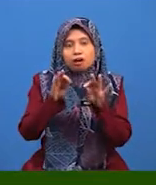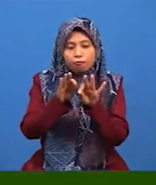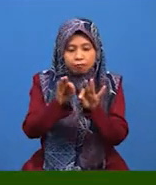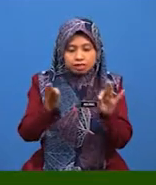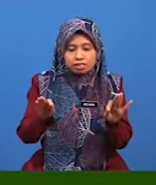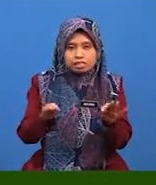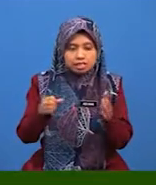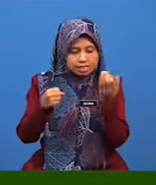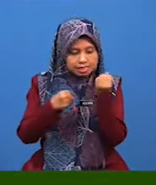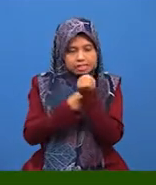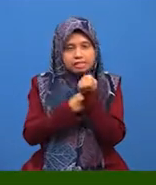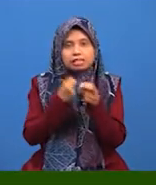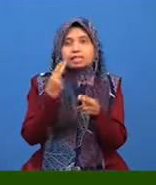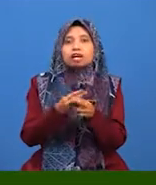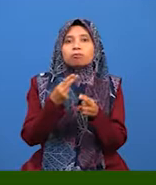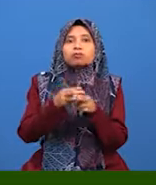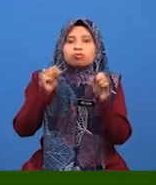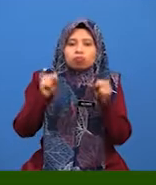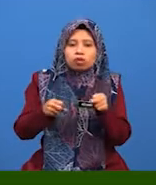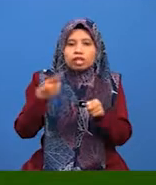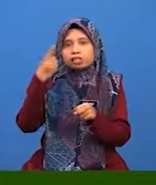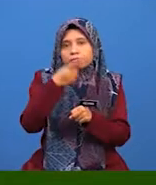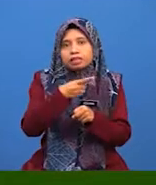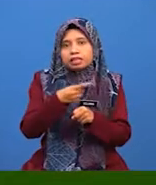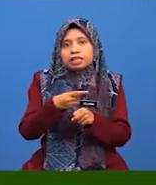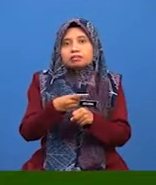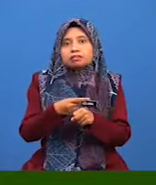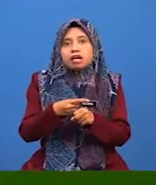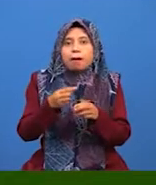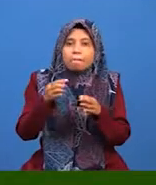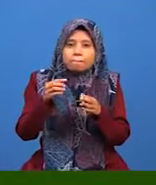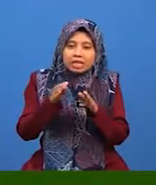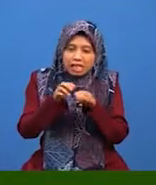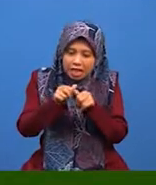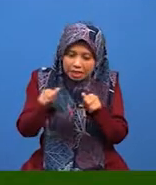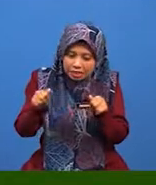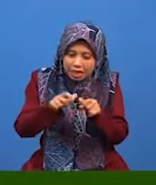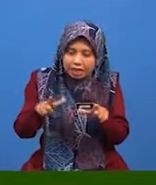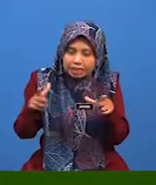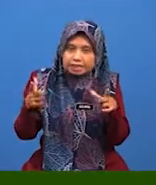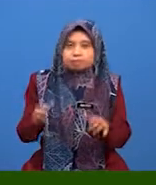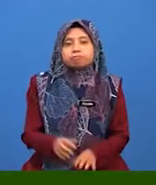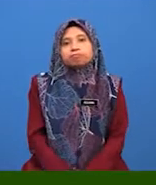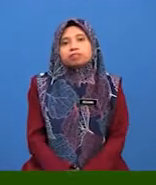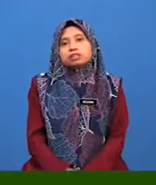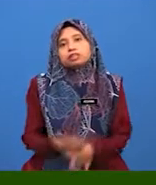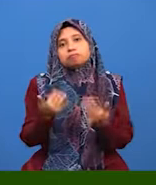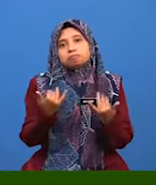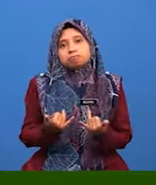nama boleh dikedepankan secara berasingan.